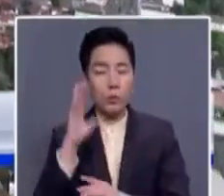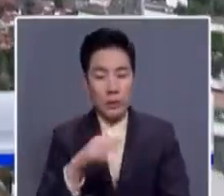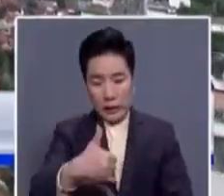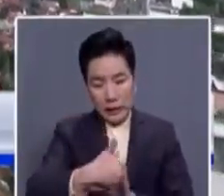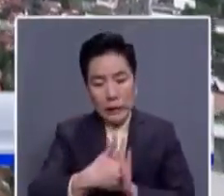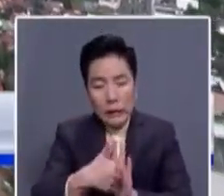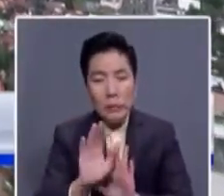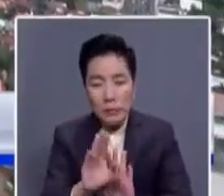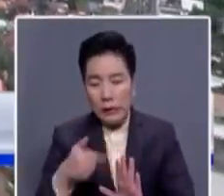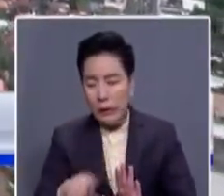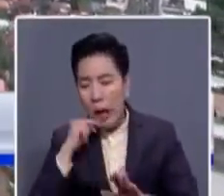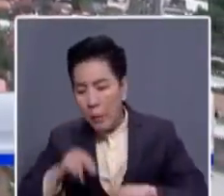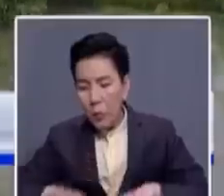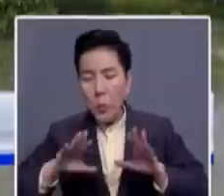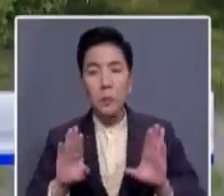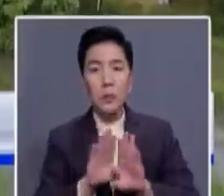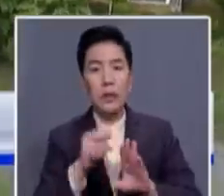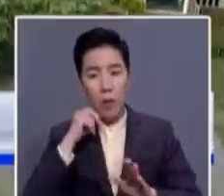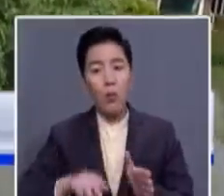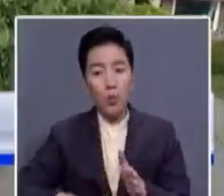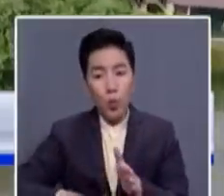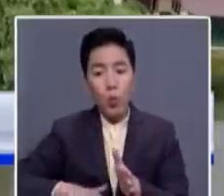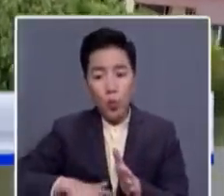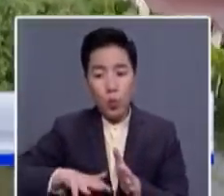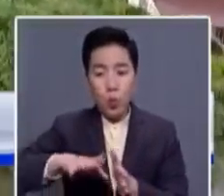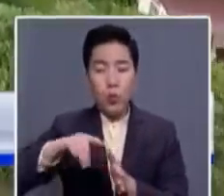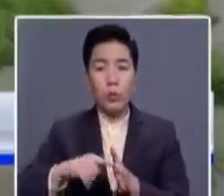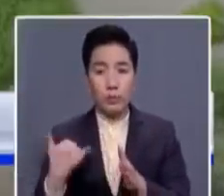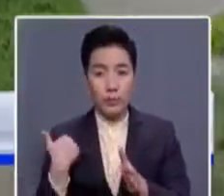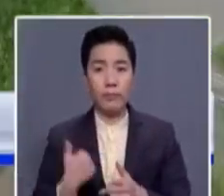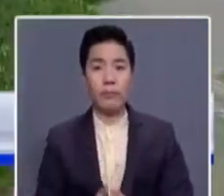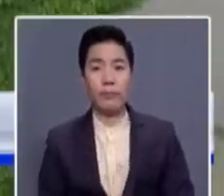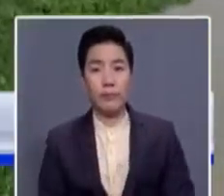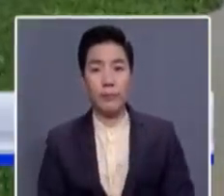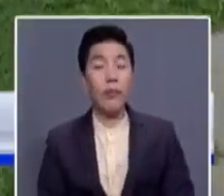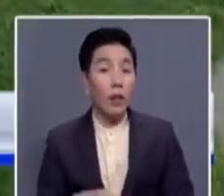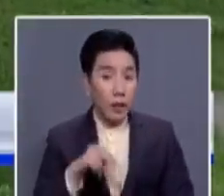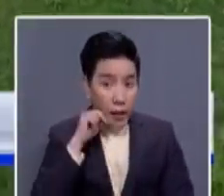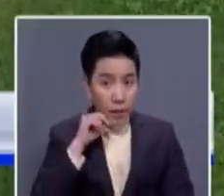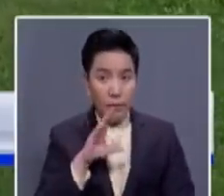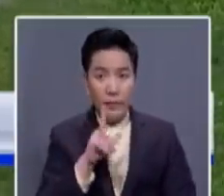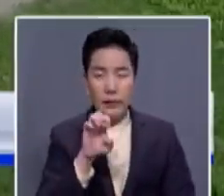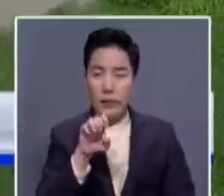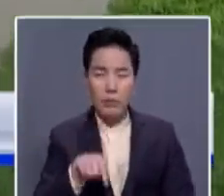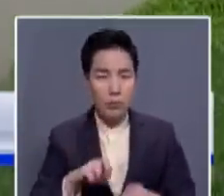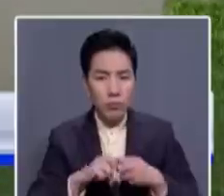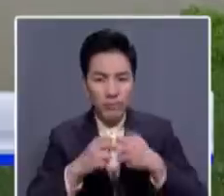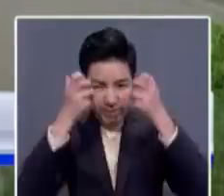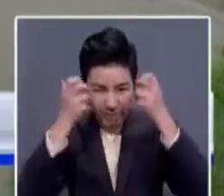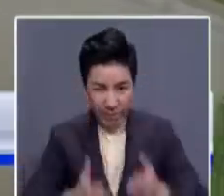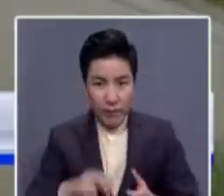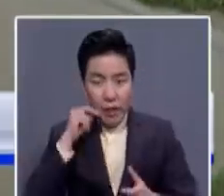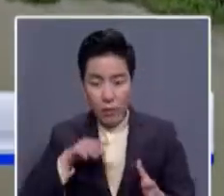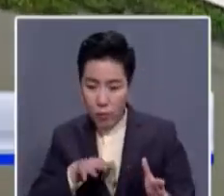ราวซึ่งจุดนี้นะคะน้ำยังเพิ่มขึ้นต่อเนื่องค่ะขณะที่น้ำในลำน้ำฉี่เข้าขั้นวิกฤตน้ำเริ่ม